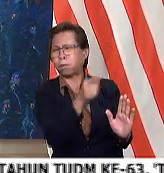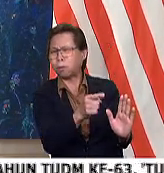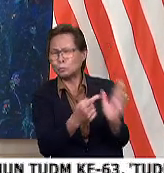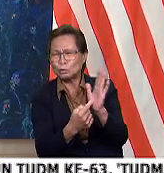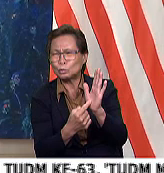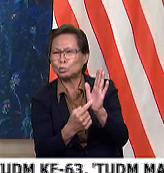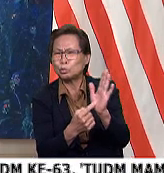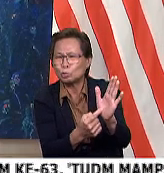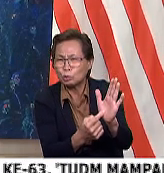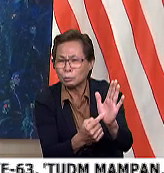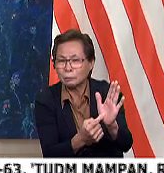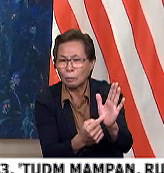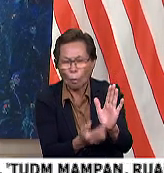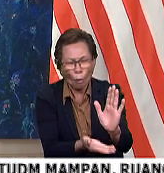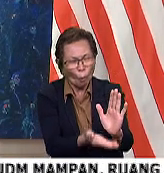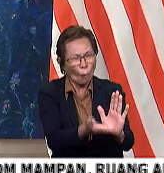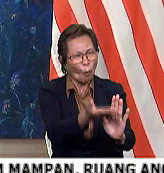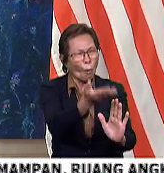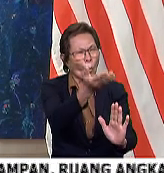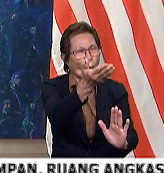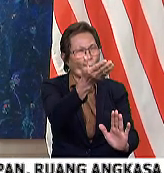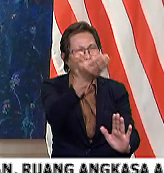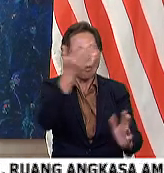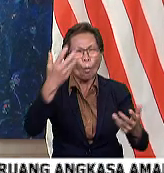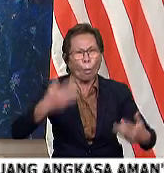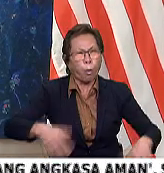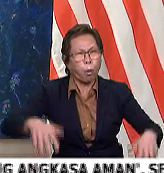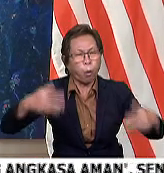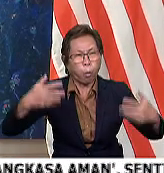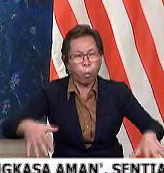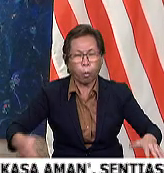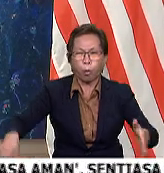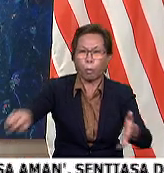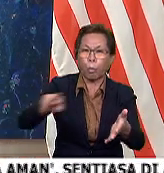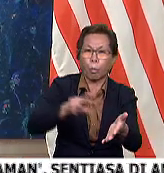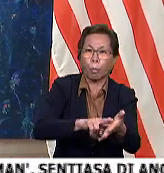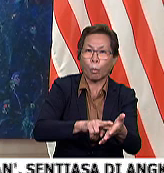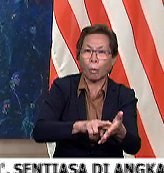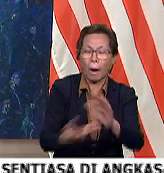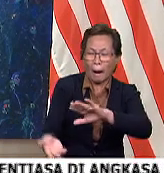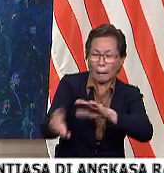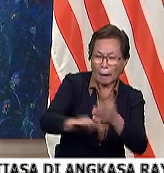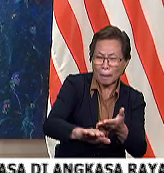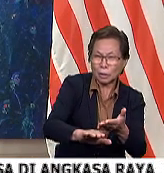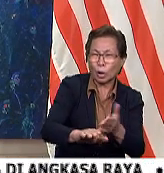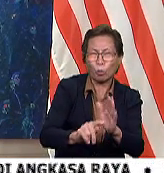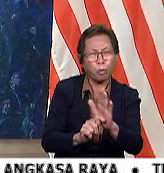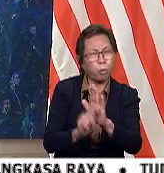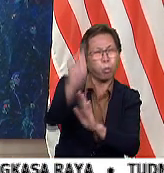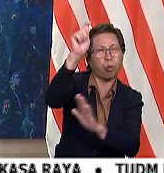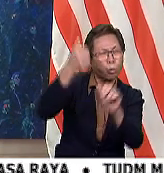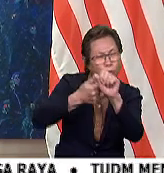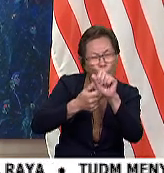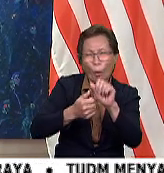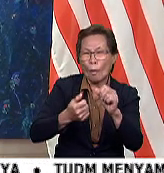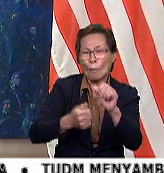menunjukkan kenaikannya amat mendadak dengan mencatat cash kematian yang tinggi setiap